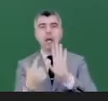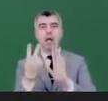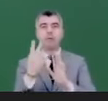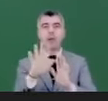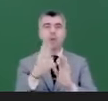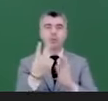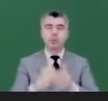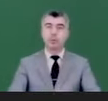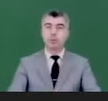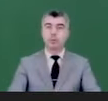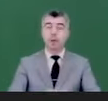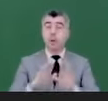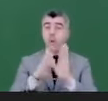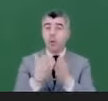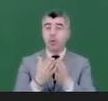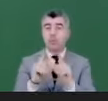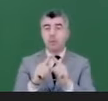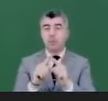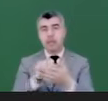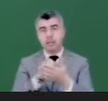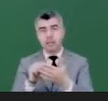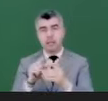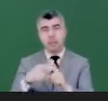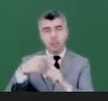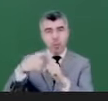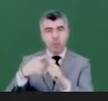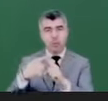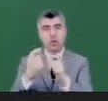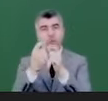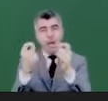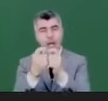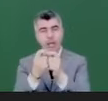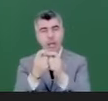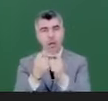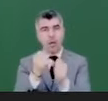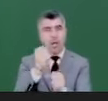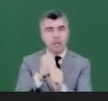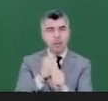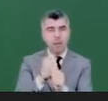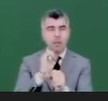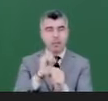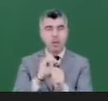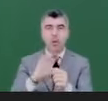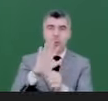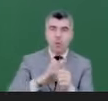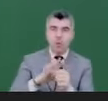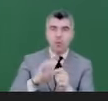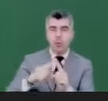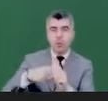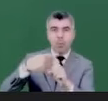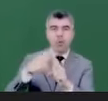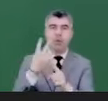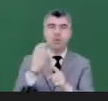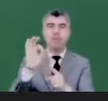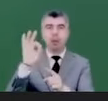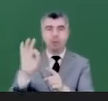العامه في السمي وفي السماك منين غ تخذ السميك والسماك منذ ان تم تنصيب هذ الحكومه تلقو السميك تزاد ب